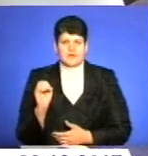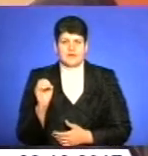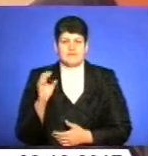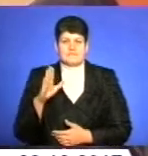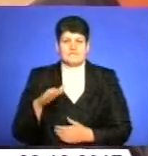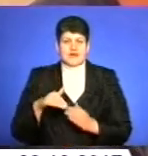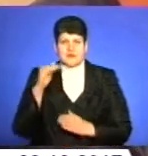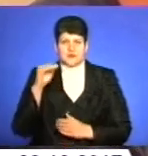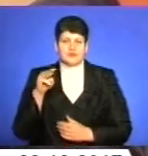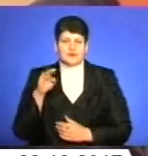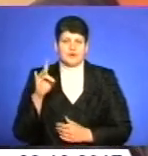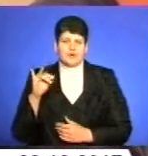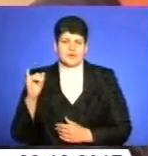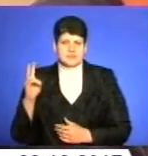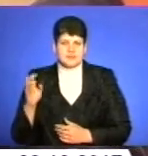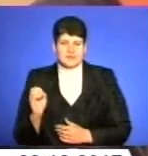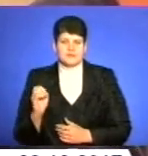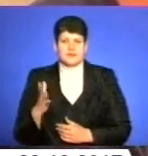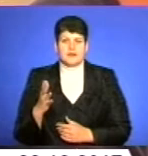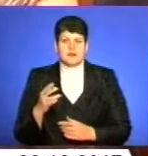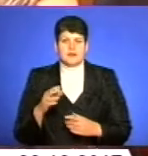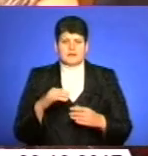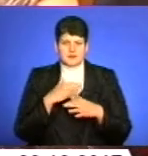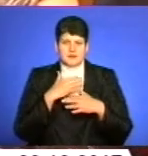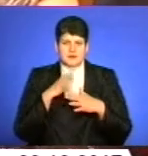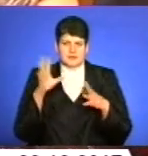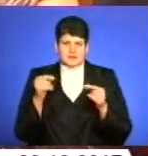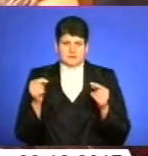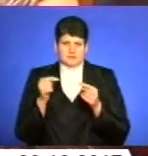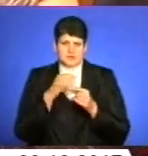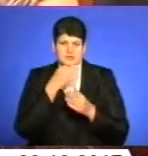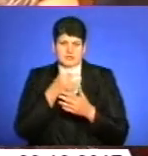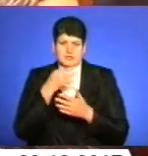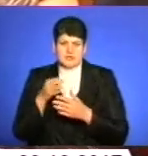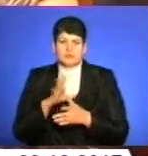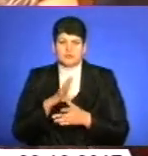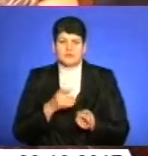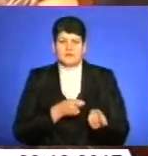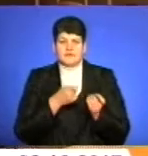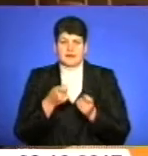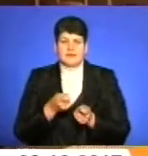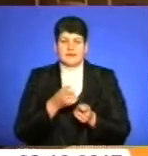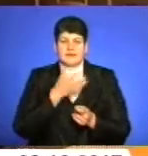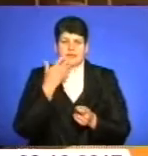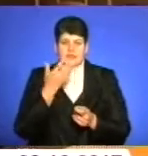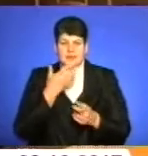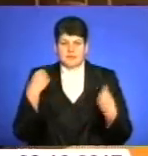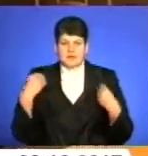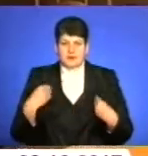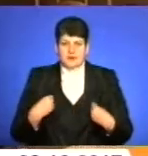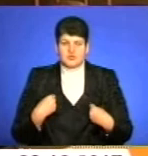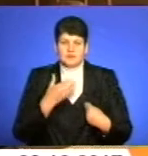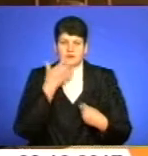Верхньоторецька, всі ці пункти, що я назвав, безпосередньо я не буду робити уточнення, було доставлено. Тепле слово, теплі речі,